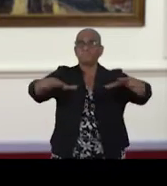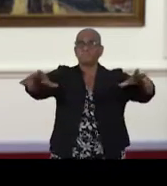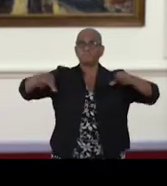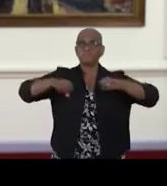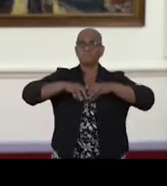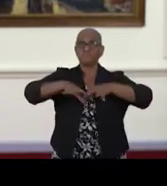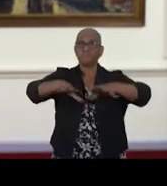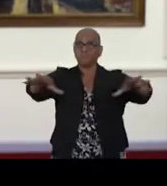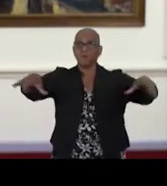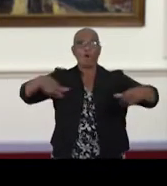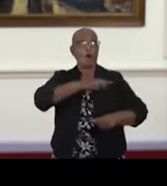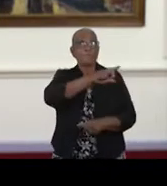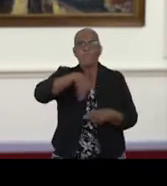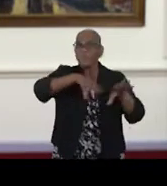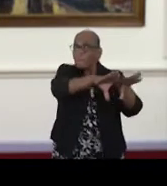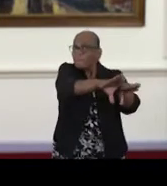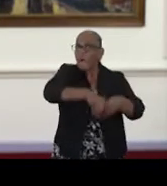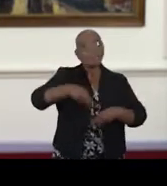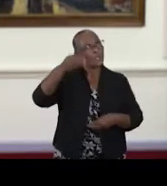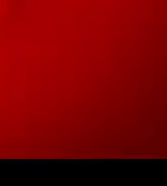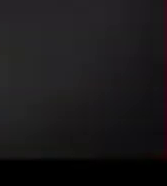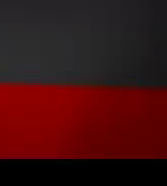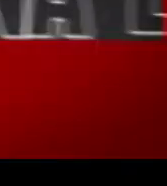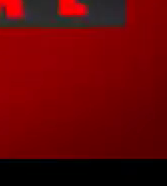niet optimaal houden aan de maatregelen.